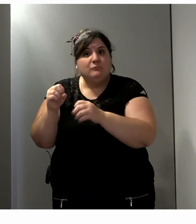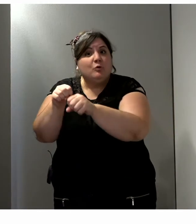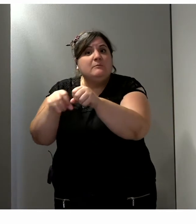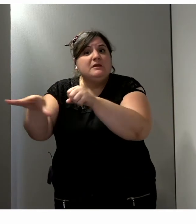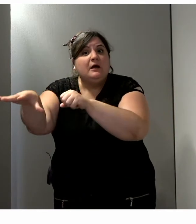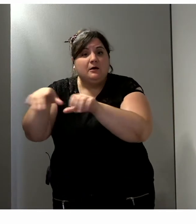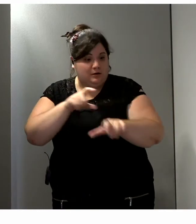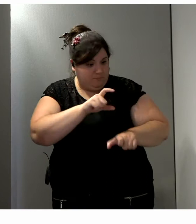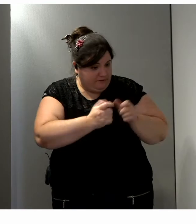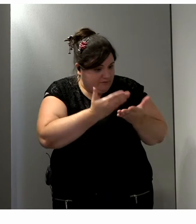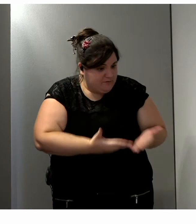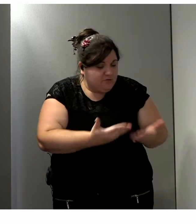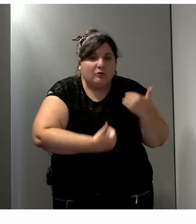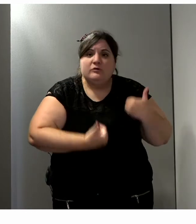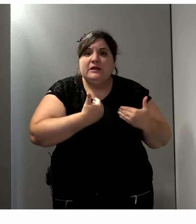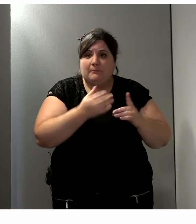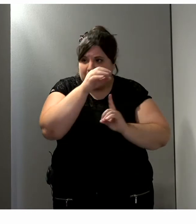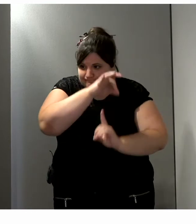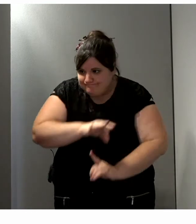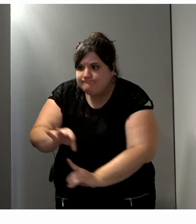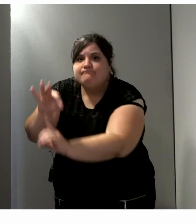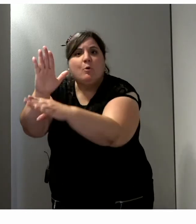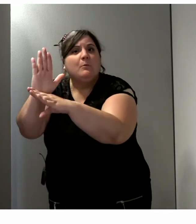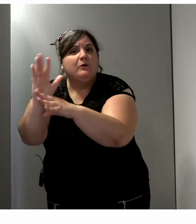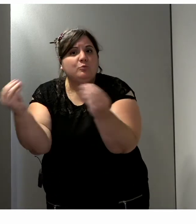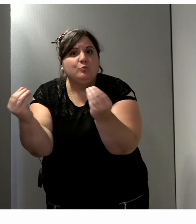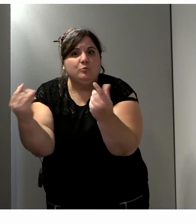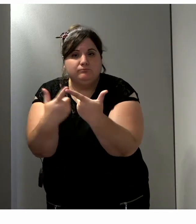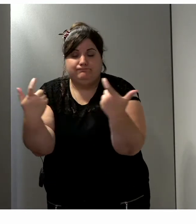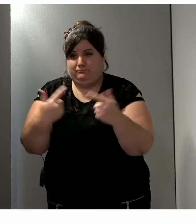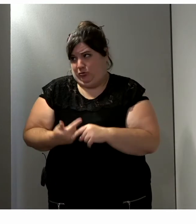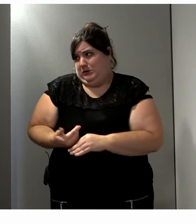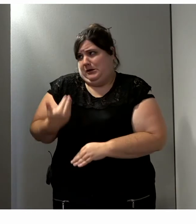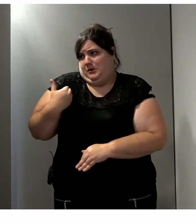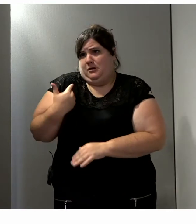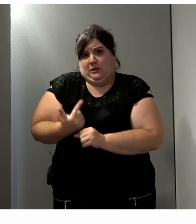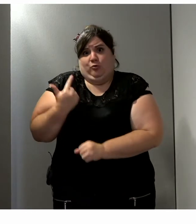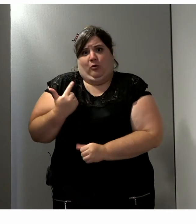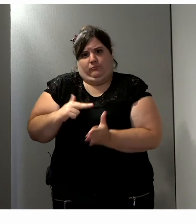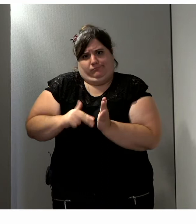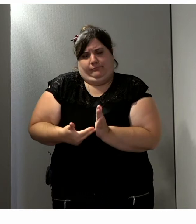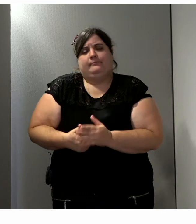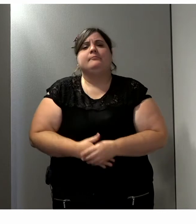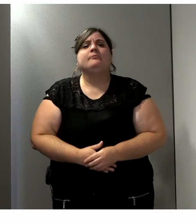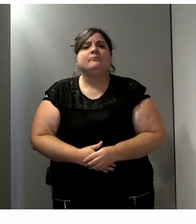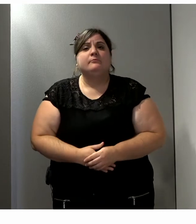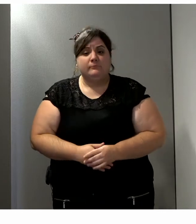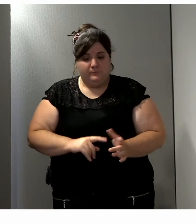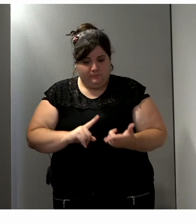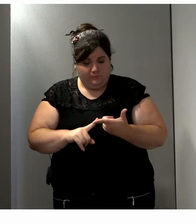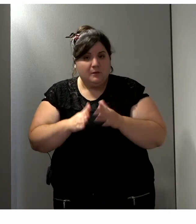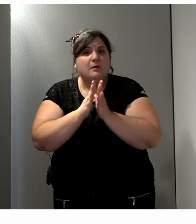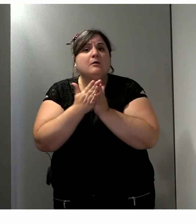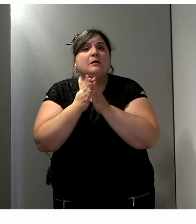dans les médias. Donc on a signé il y a un peu moins de 2 ans. On a signé il n'y a pas très longtemps, on a publié il n'y a pas très longtemps un